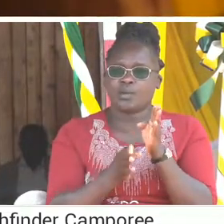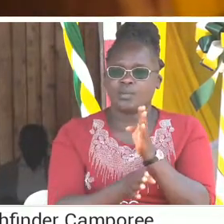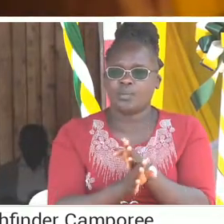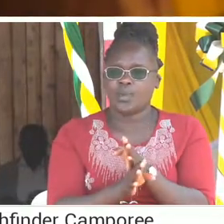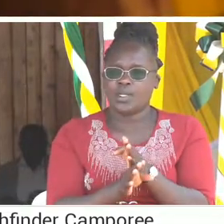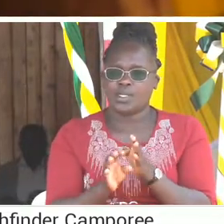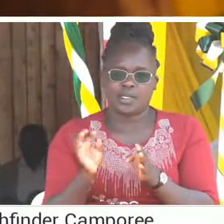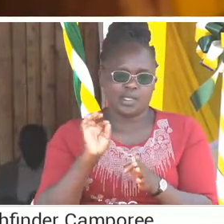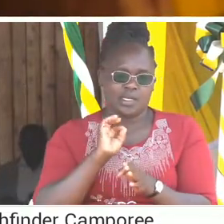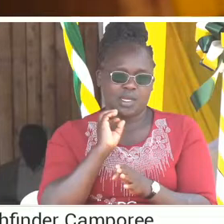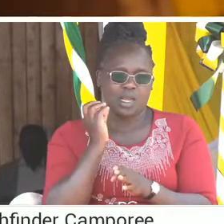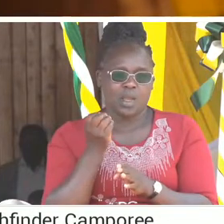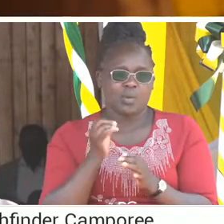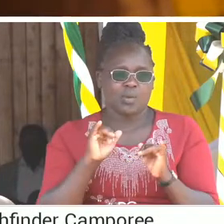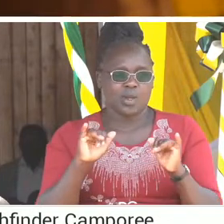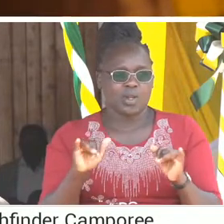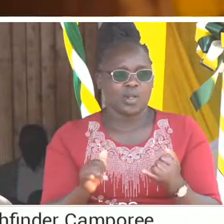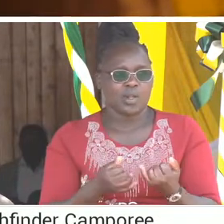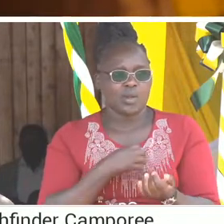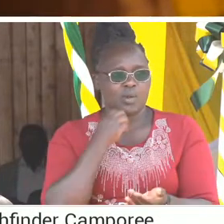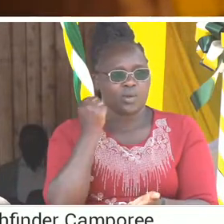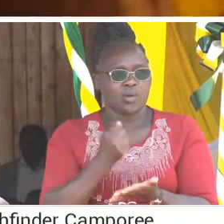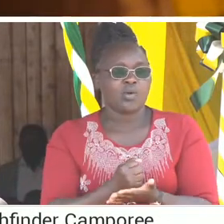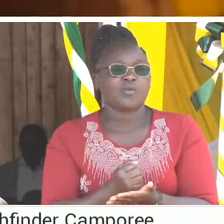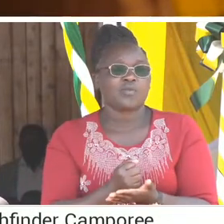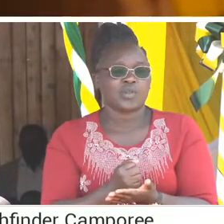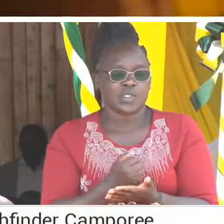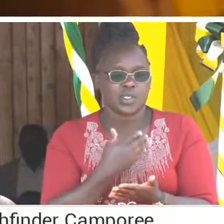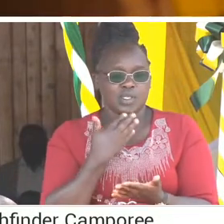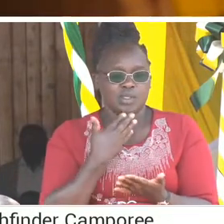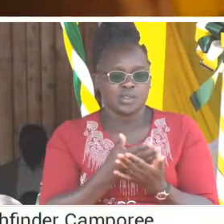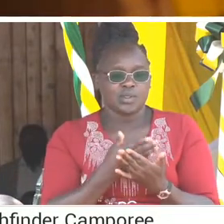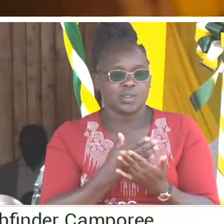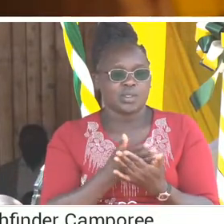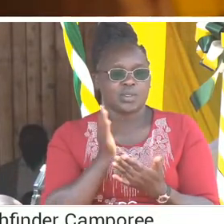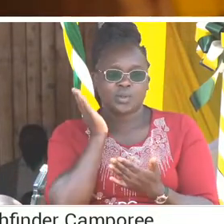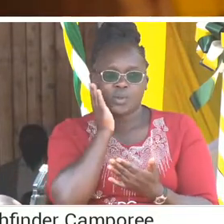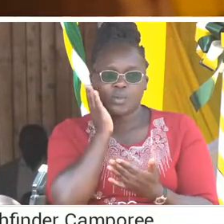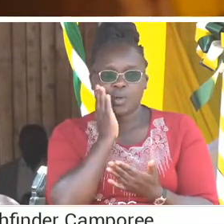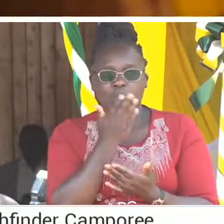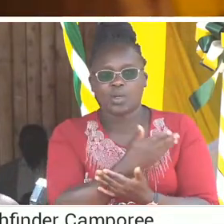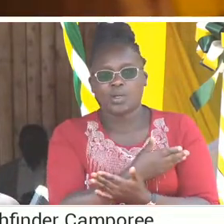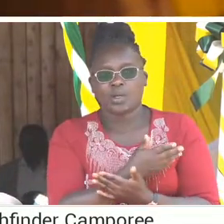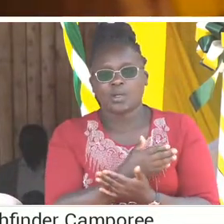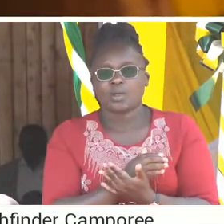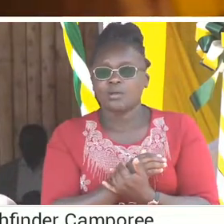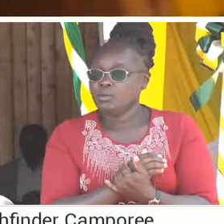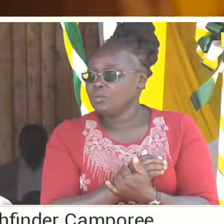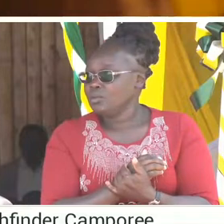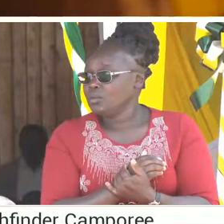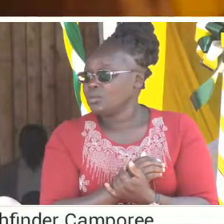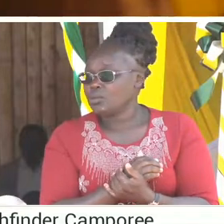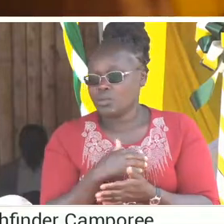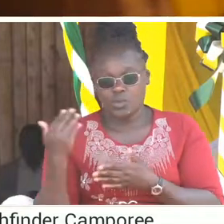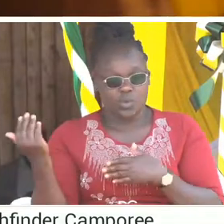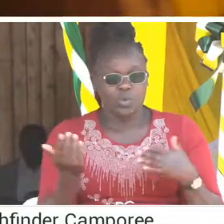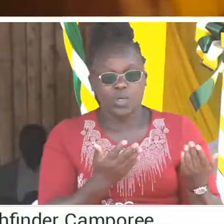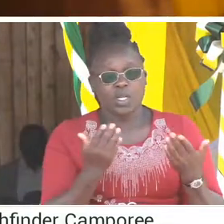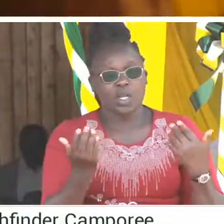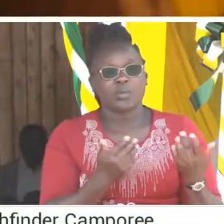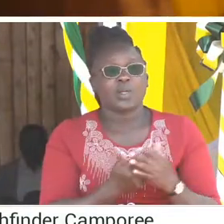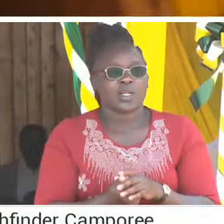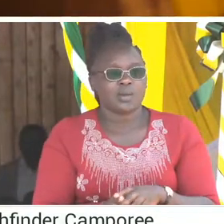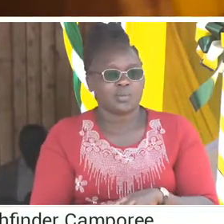kiongozi ambayo anashukilia uongozi wa. Asante sana. Asante mama. Asante kuja, Mungu akubariki. Njooni viongozi wetu,